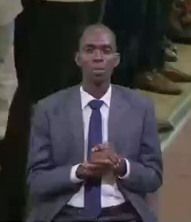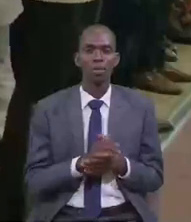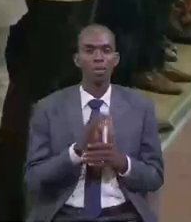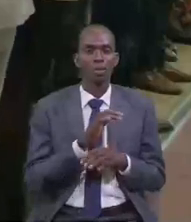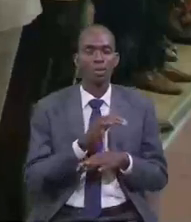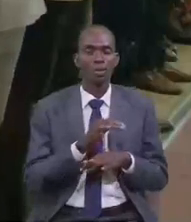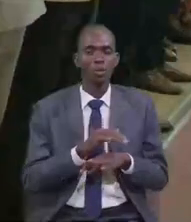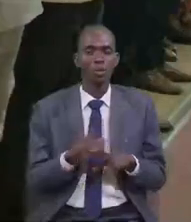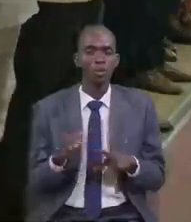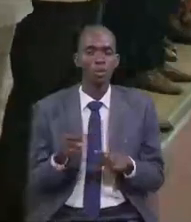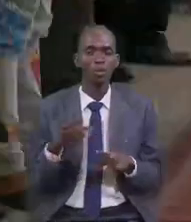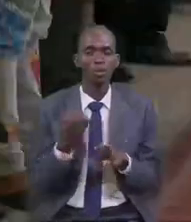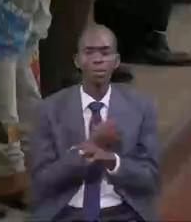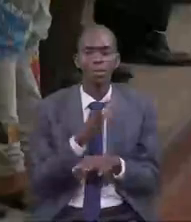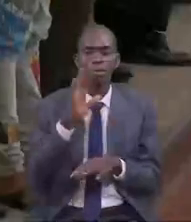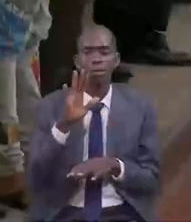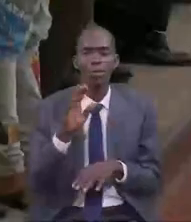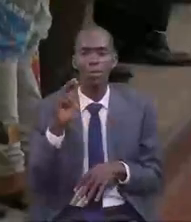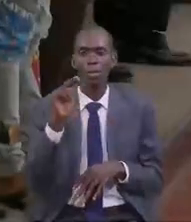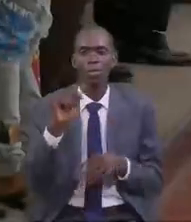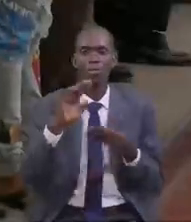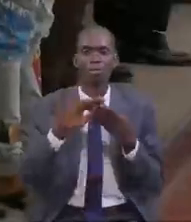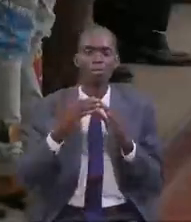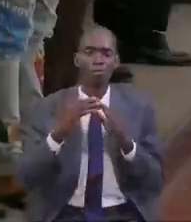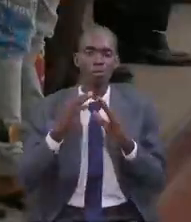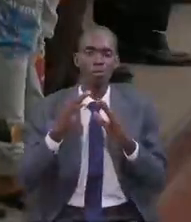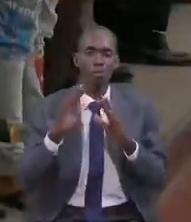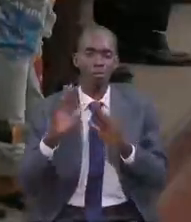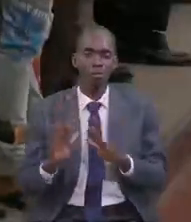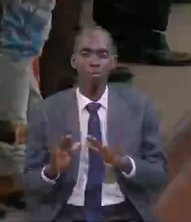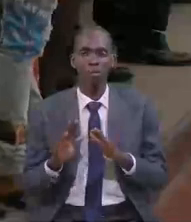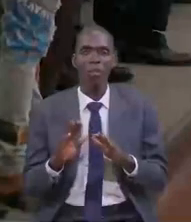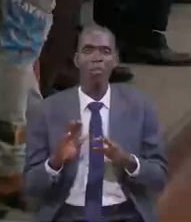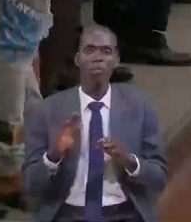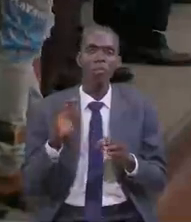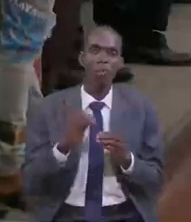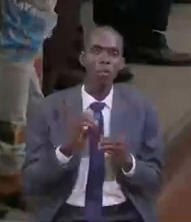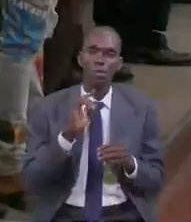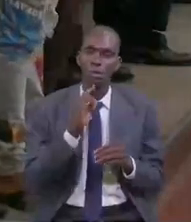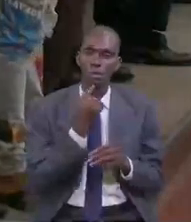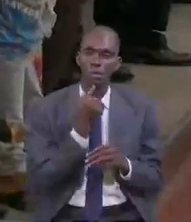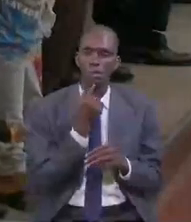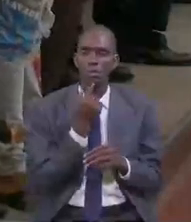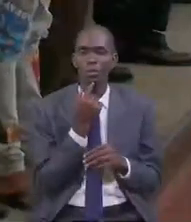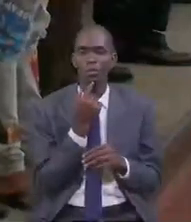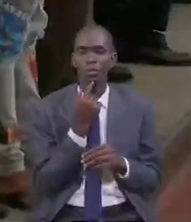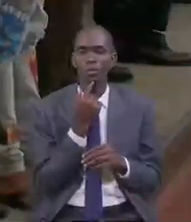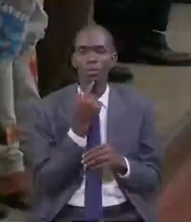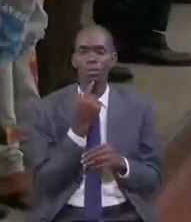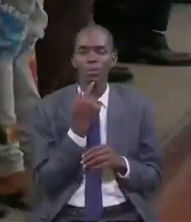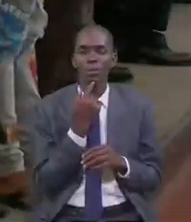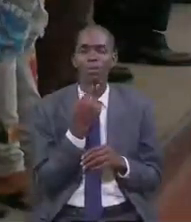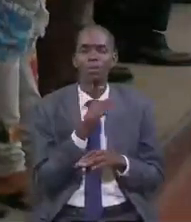Est-ce que toi, en tant que Nazaréen de ce jour, est-ce que tu prends ta position ferme